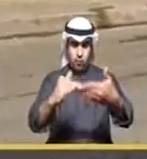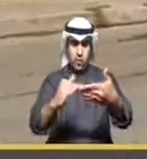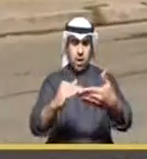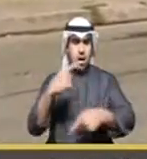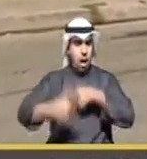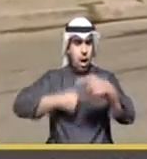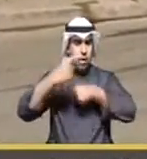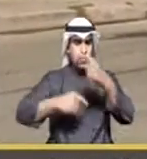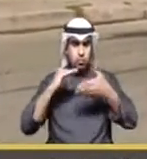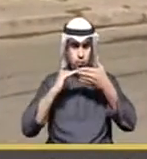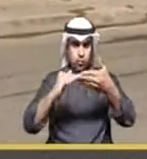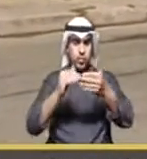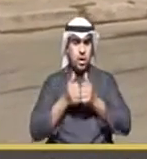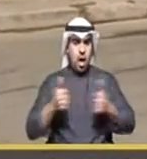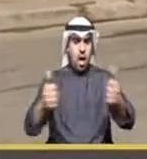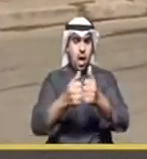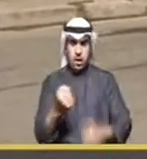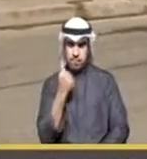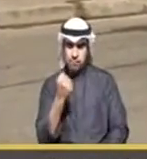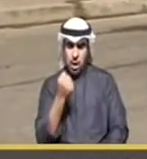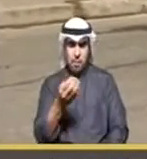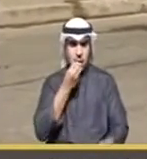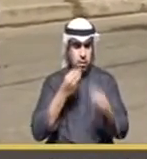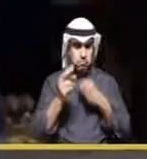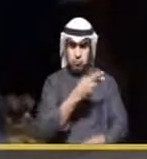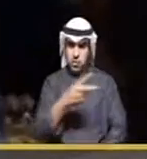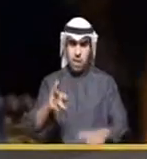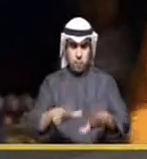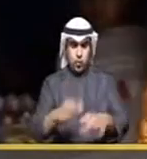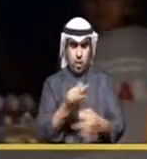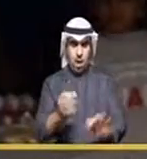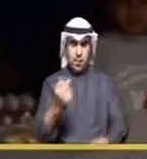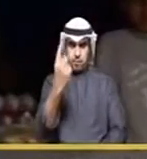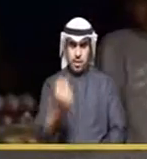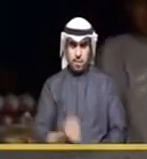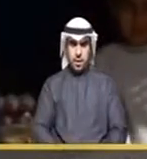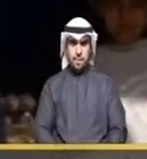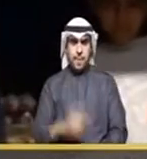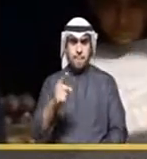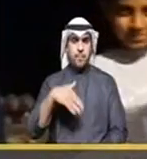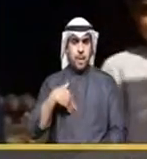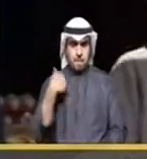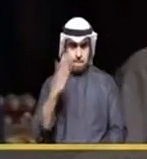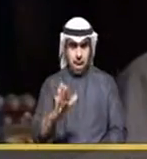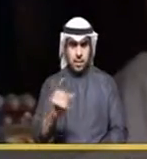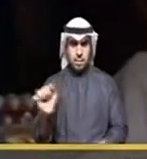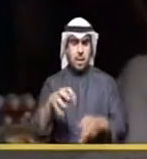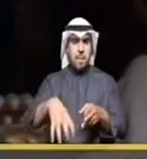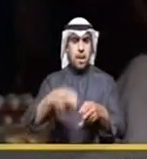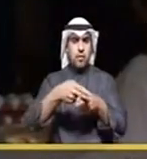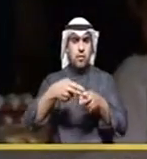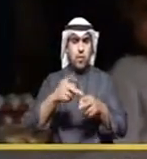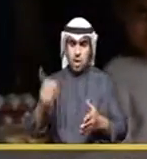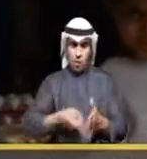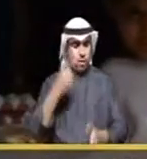بقاء تلك العوائل في مواجهة الظروف الإنسانية القاسية. وهذه البادرة ليست الأولى ولا الأخيرة من دولة الكويت